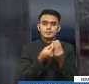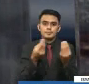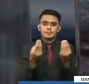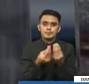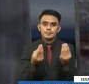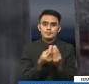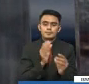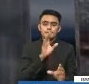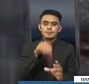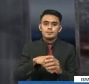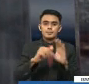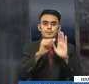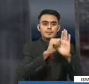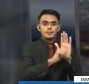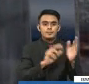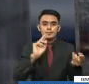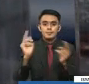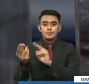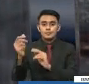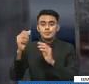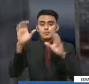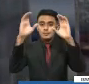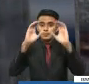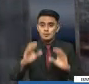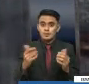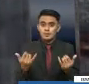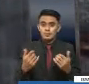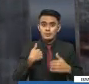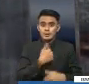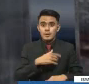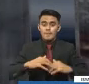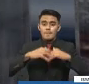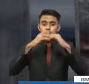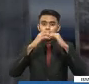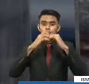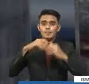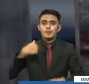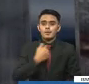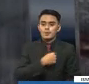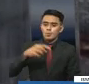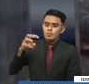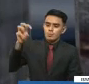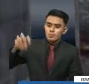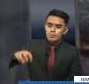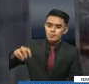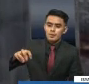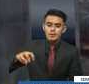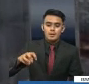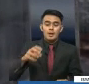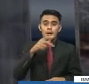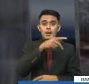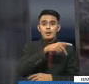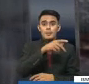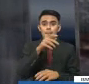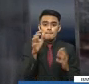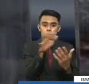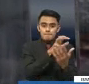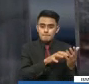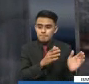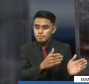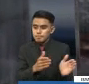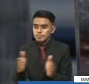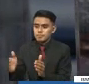Dalam Akta Perubahan Iklim yang kita sedang bangunkan, kita mewajibkan semua pelan pembangunan di peringkat